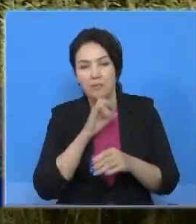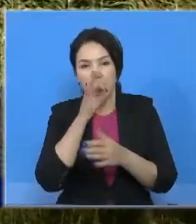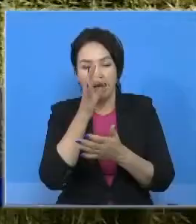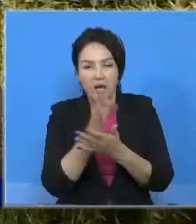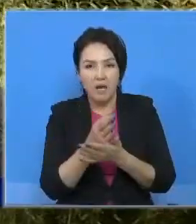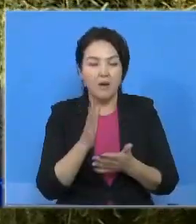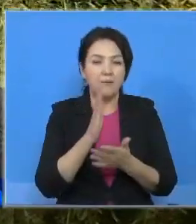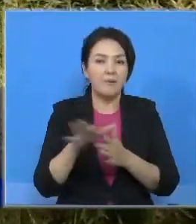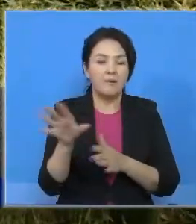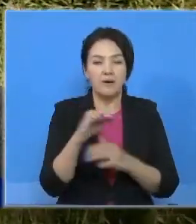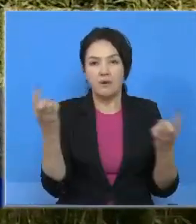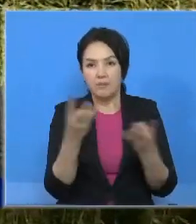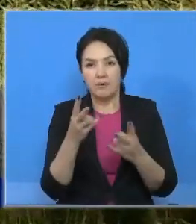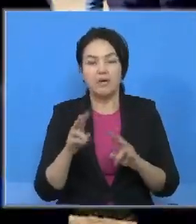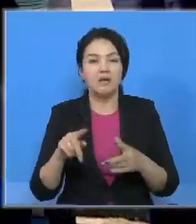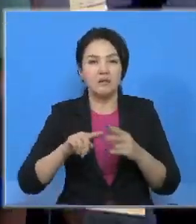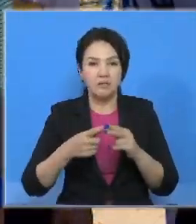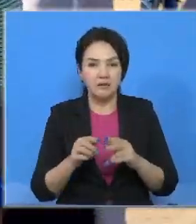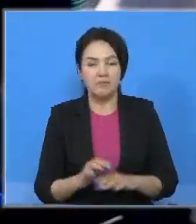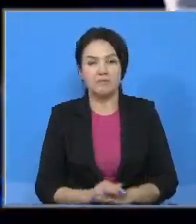этого имеется вся необходимая техника.